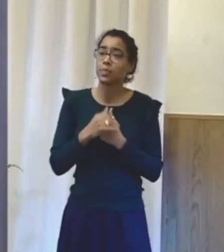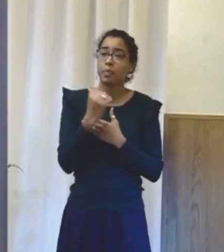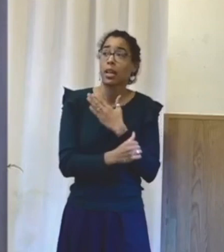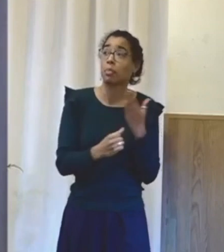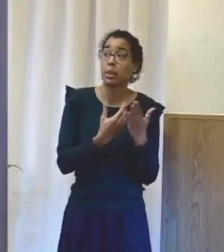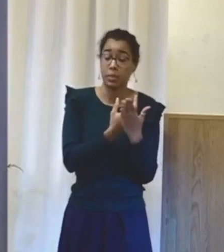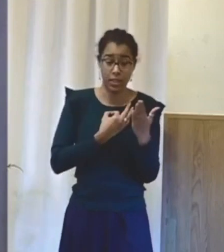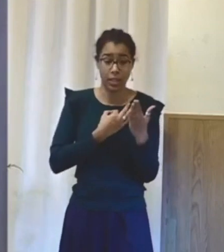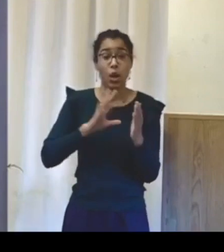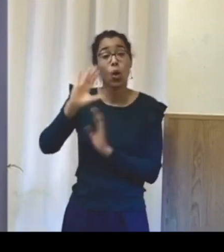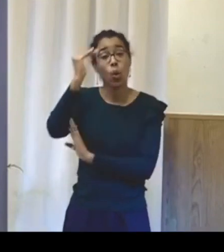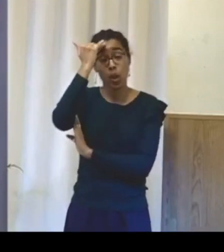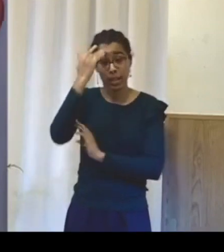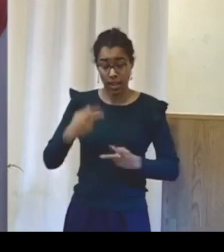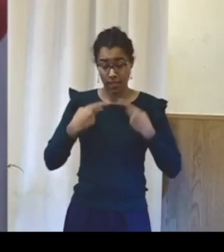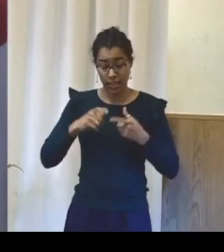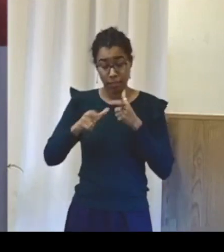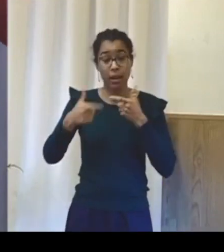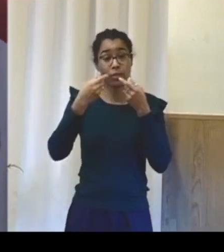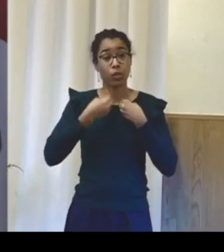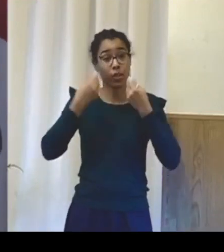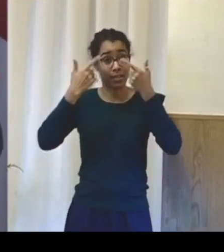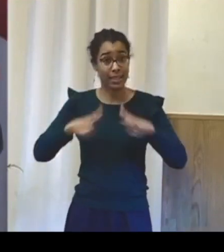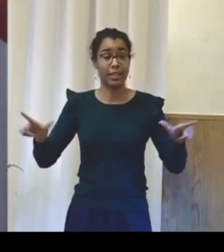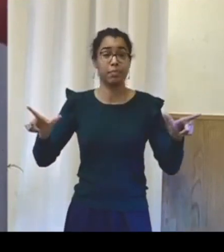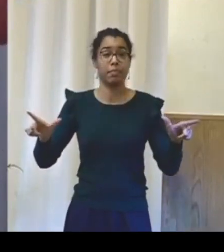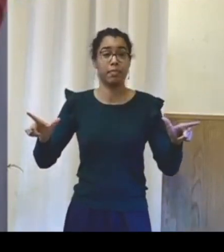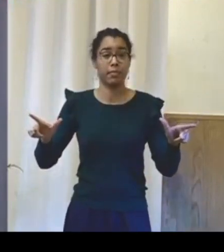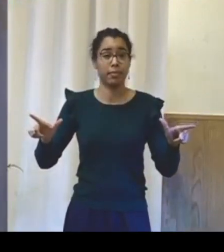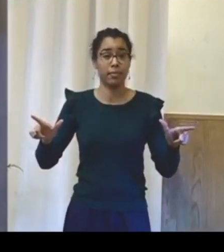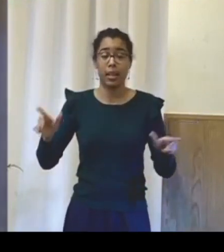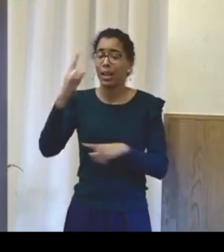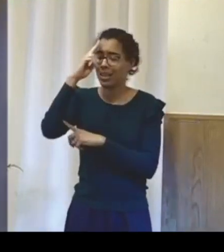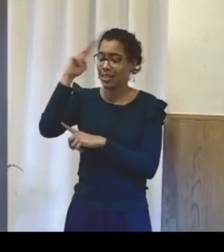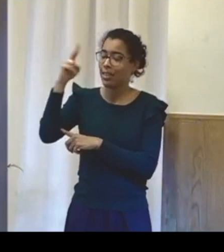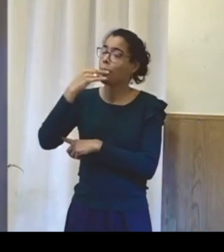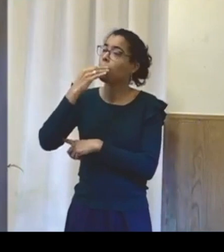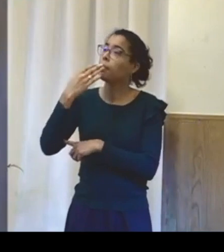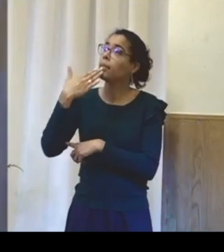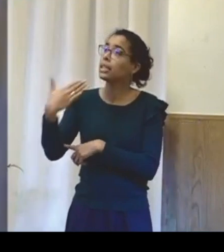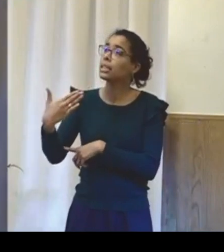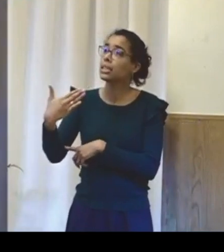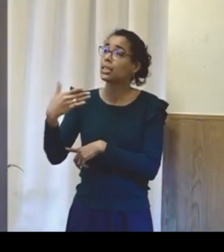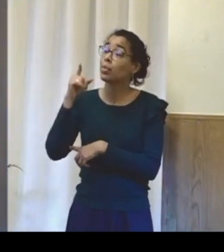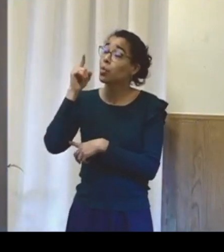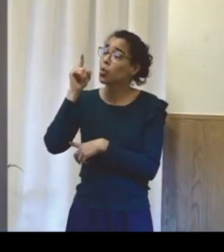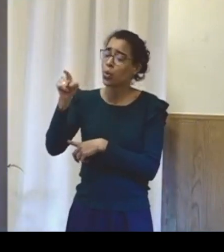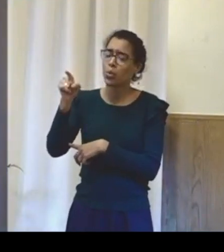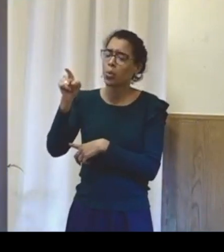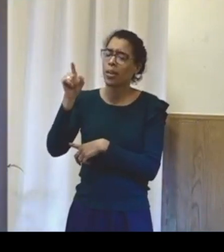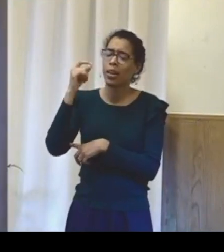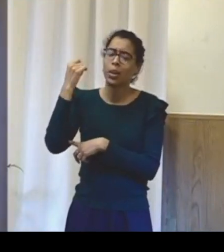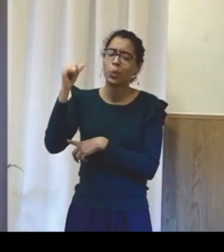vous connaîtrez la vérité vous affranchira. Seigneur, nous te disons merci parce que tu es celui qui